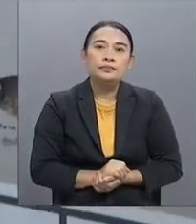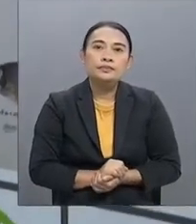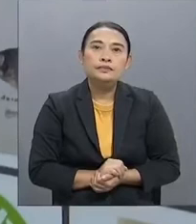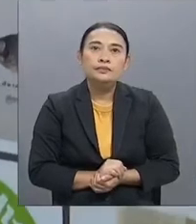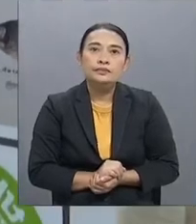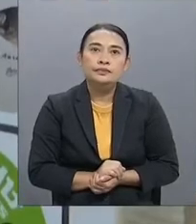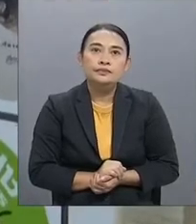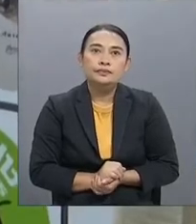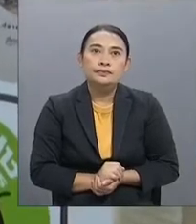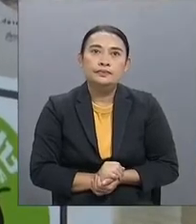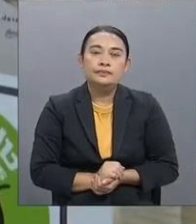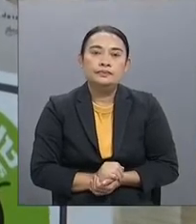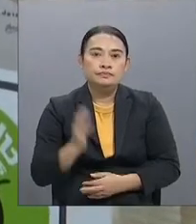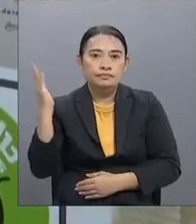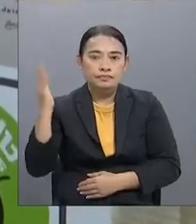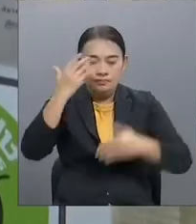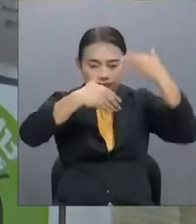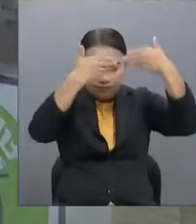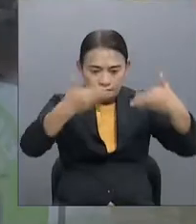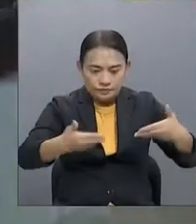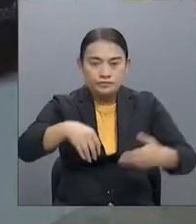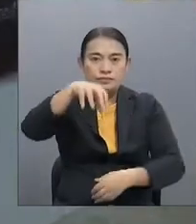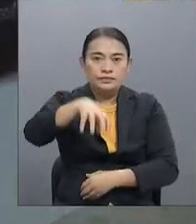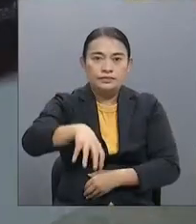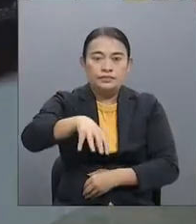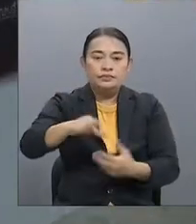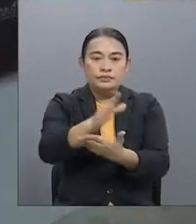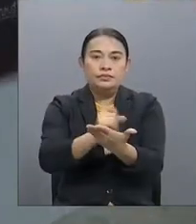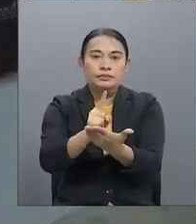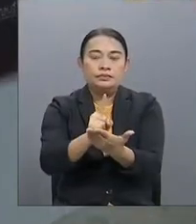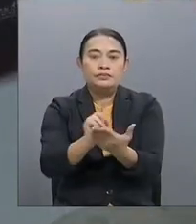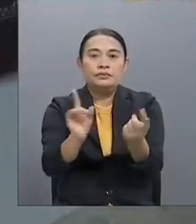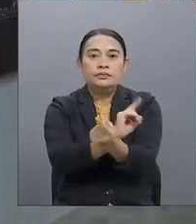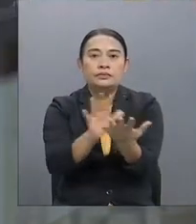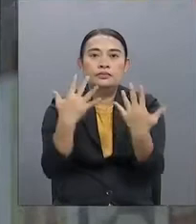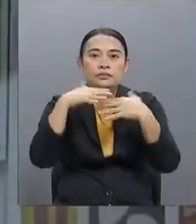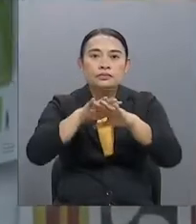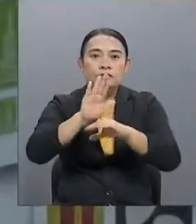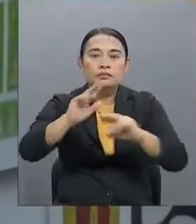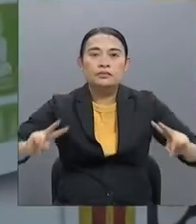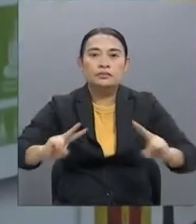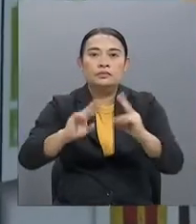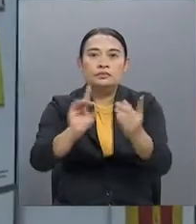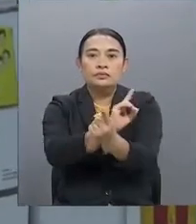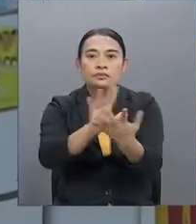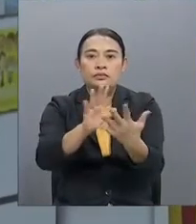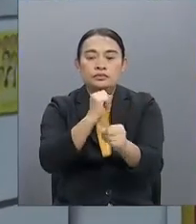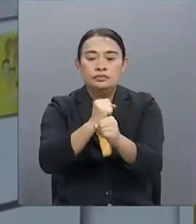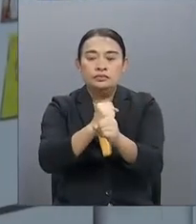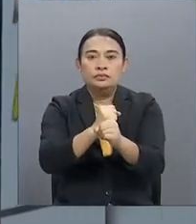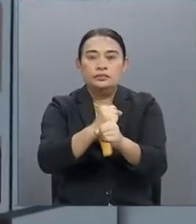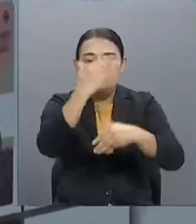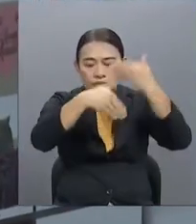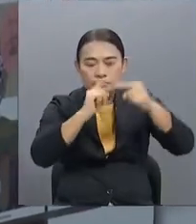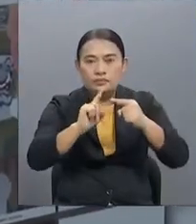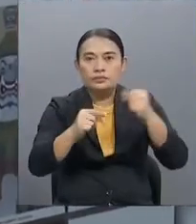งานรำลึกผ่านนิทรรศการที่จัดแสดงโดยสำนักศิลปวัฒนธรรมร่วมสมัยกระทรวงวัฒนธรรมจัดพร้อมกัน3นิทรรศการ